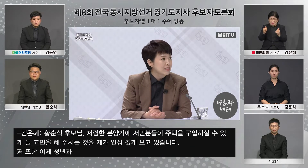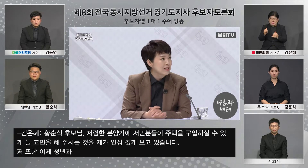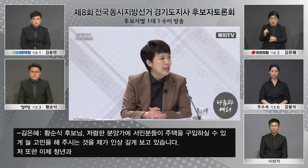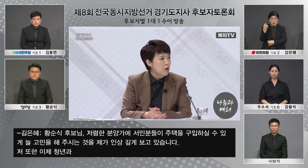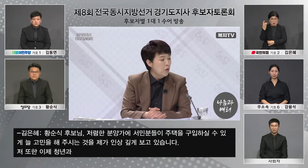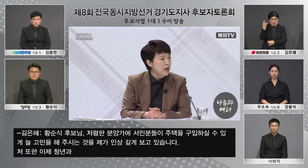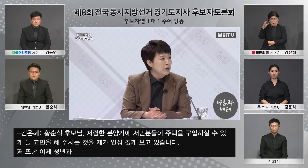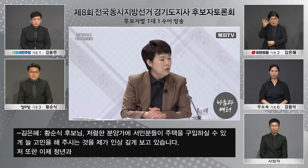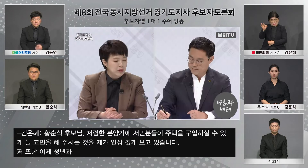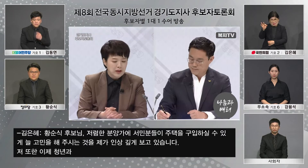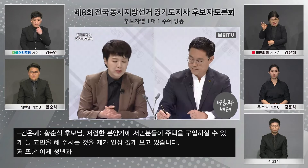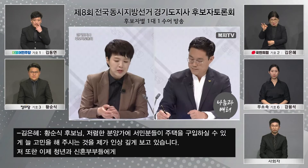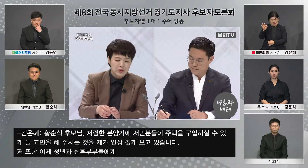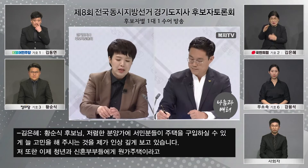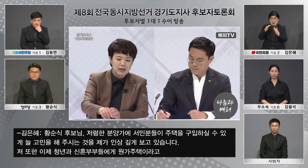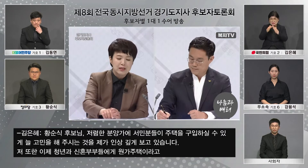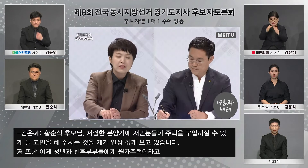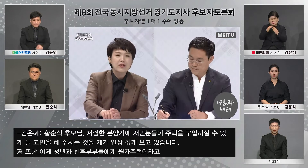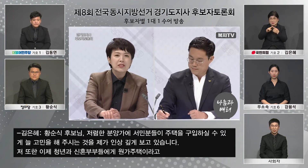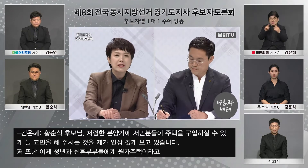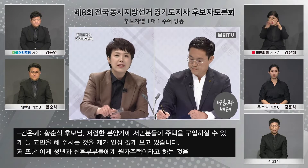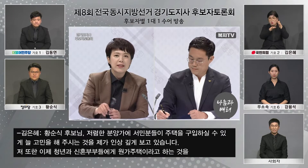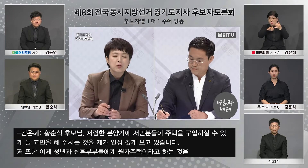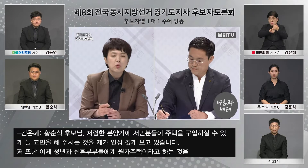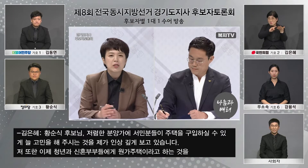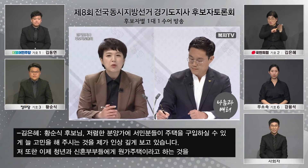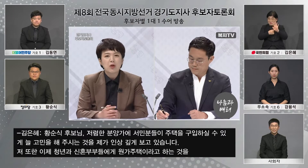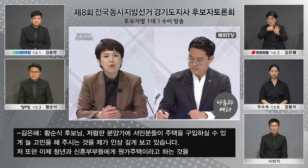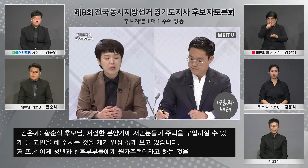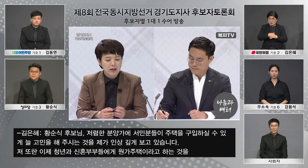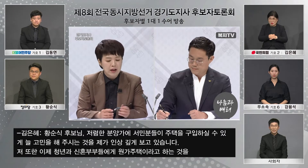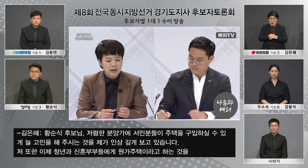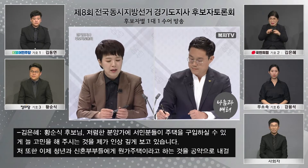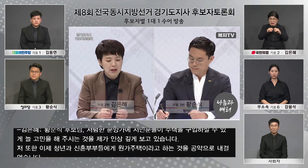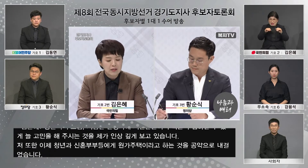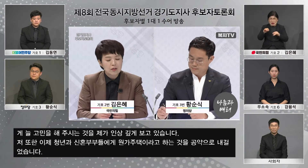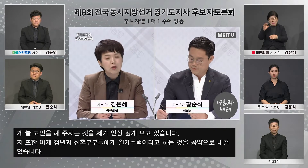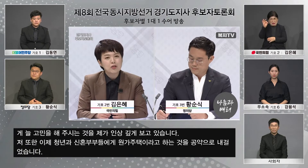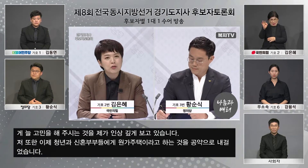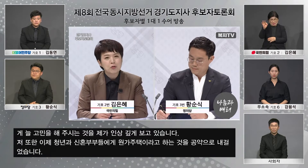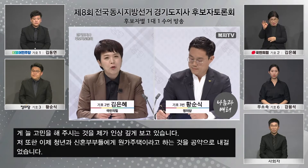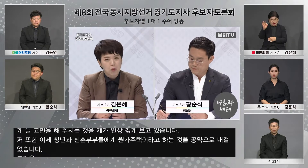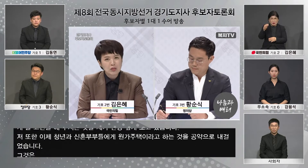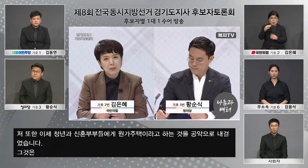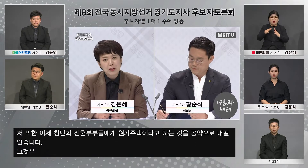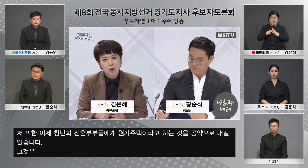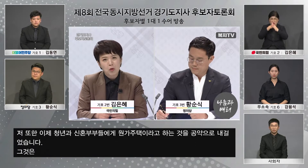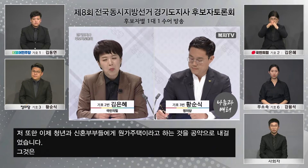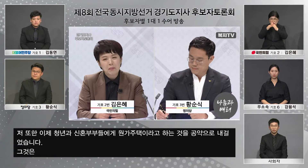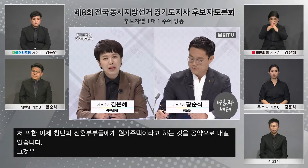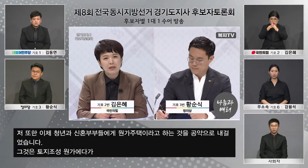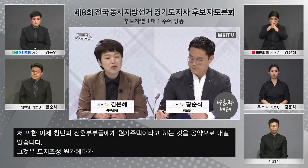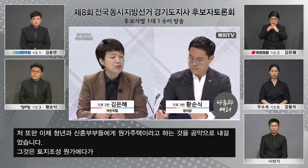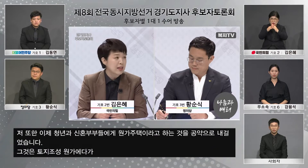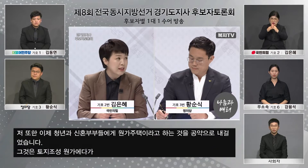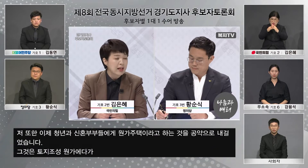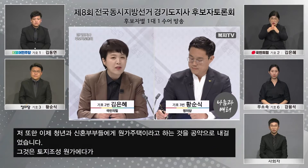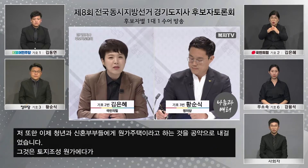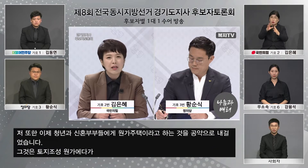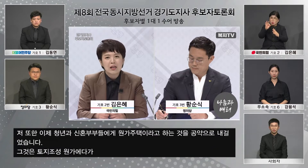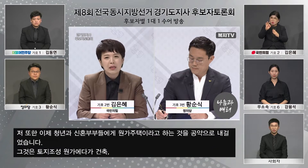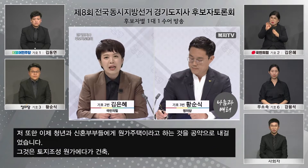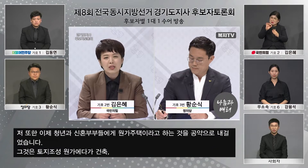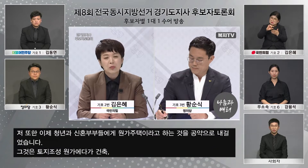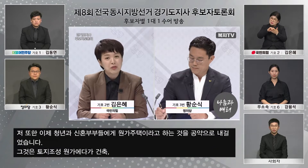하는 것을 공약으로 내걸었습니다. 그것은 토지 조성 원가에다가 건축 공사비 정도만 받는